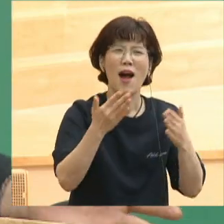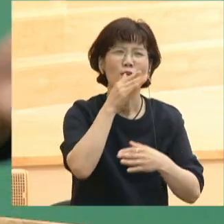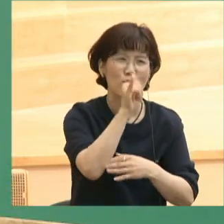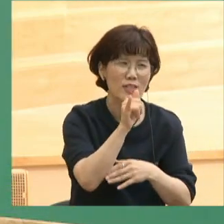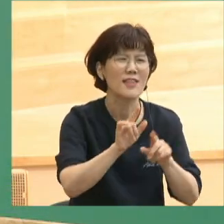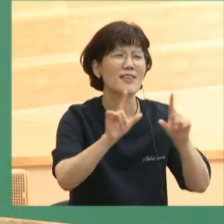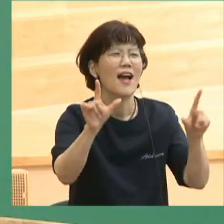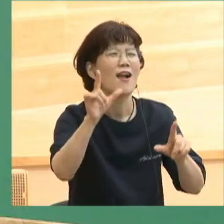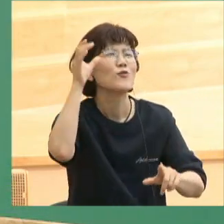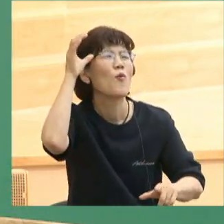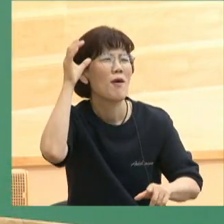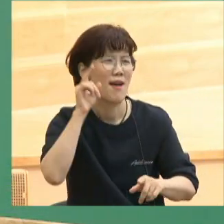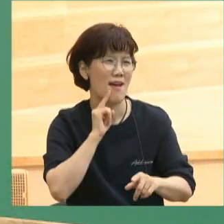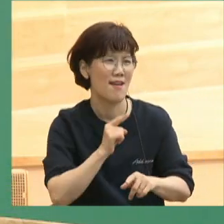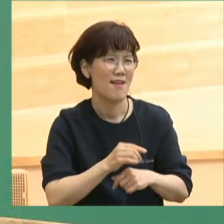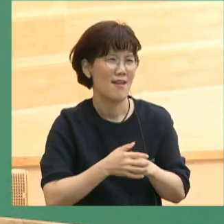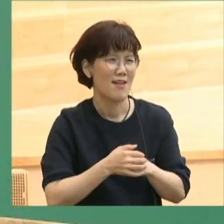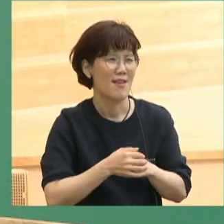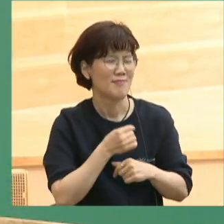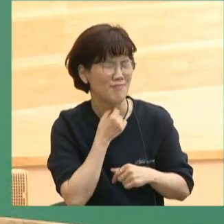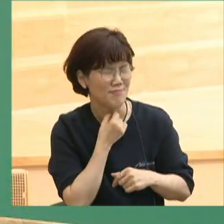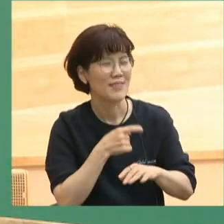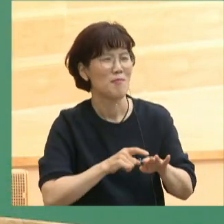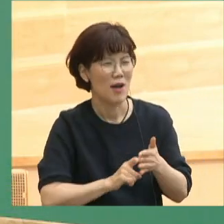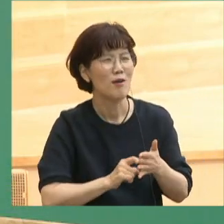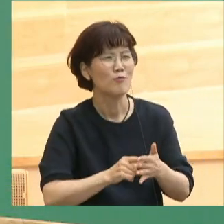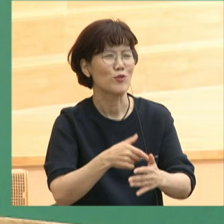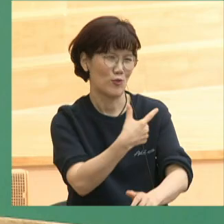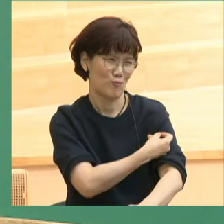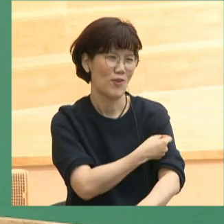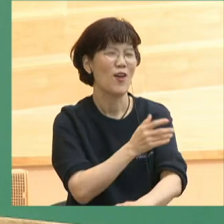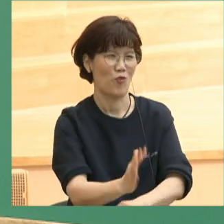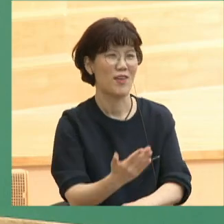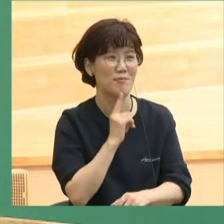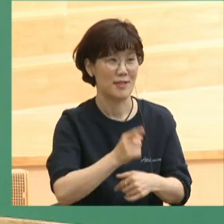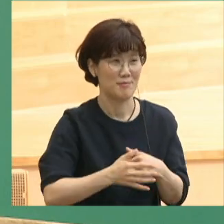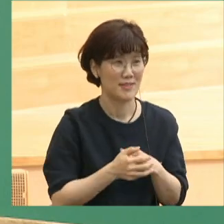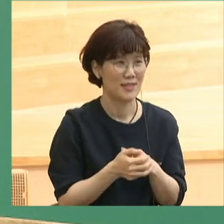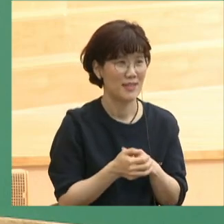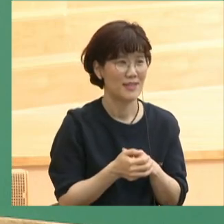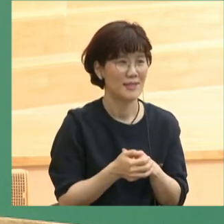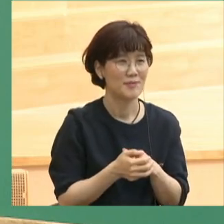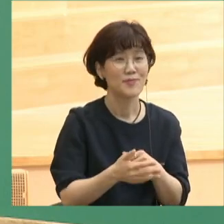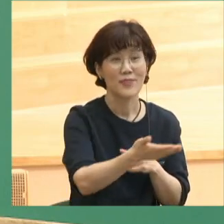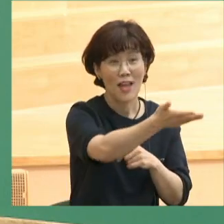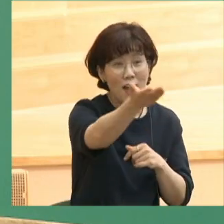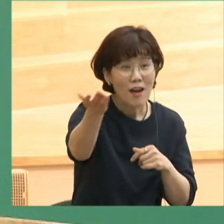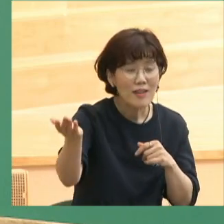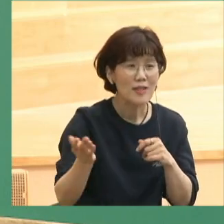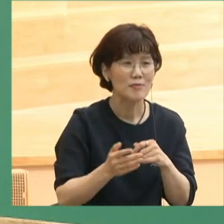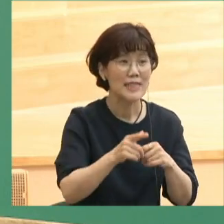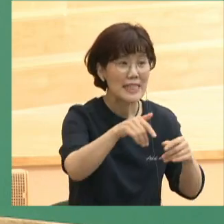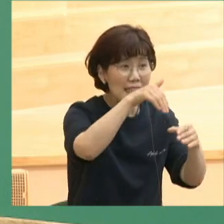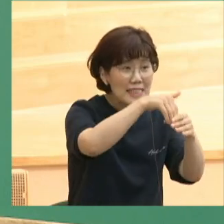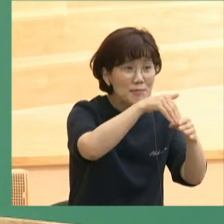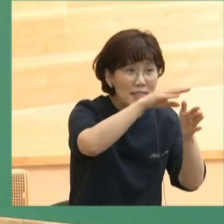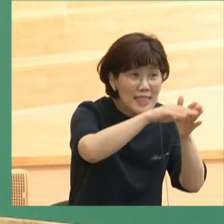날을 소망하면서 심는 마음으로 주사도 맞고 다 하는 거잖아요. 그죠? 여러분 근데 이렇게 심을